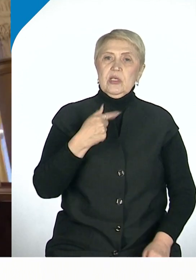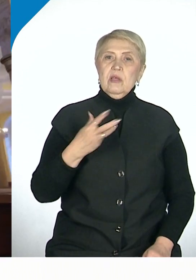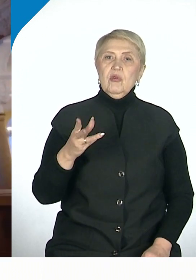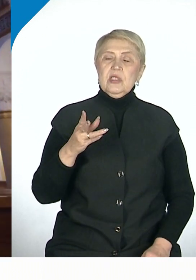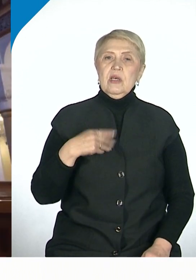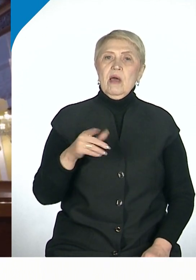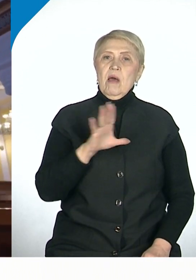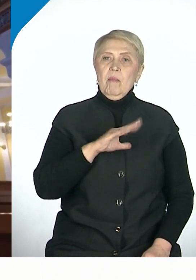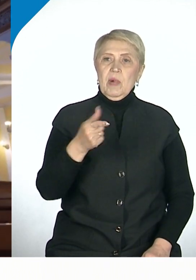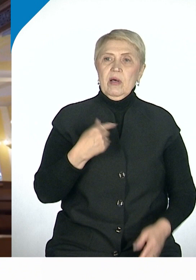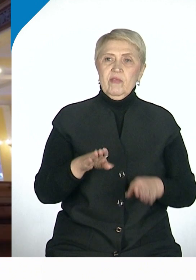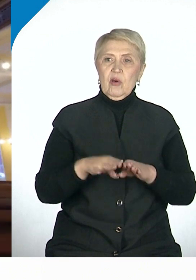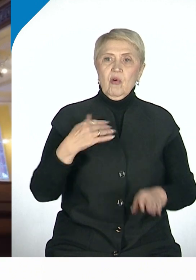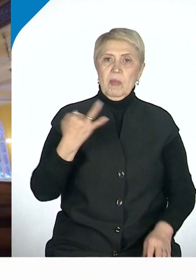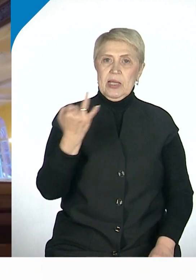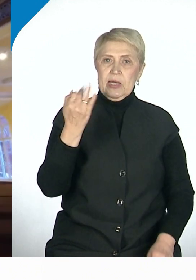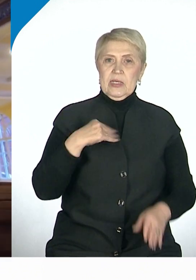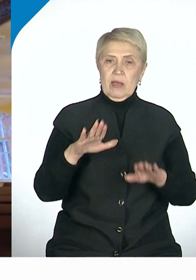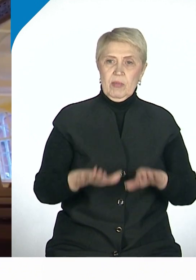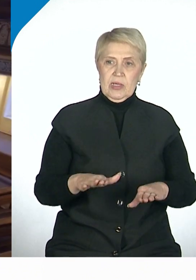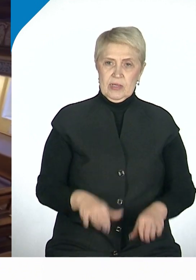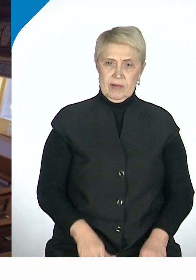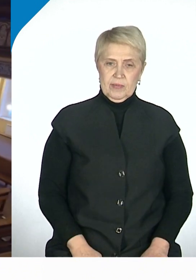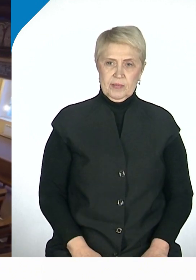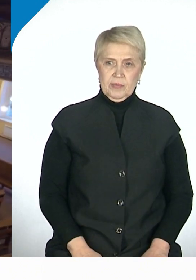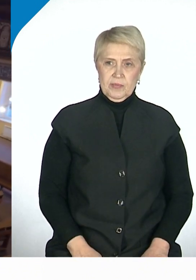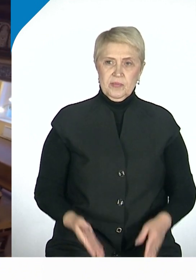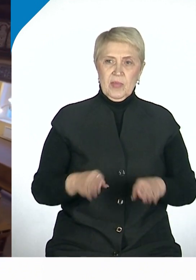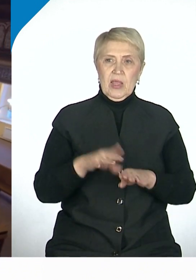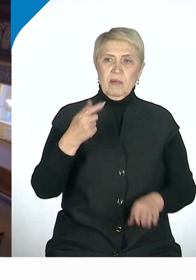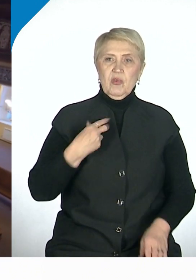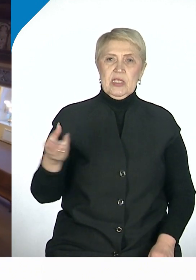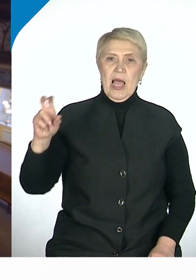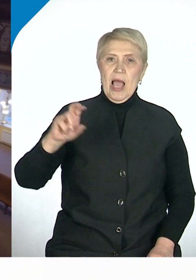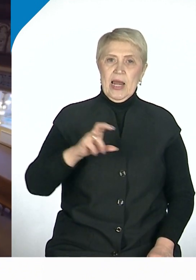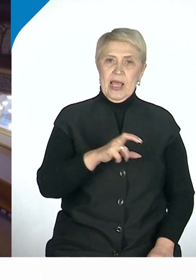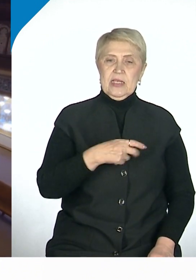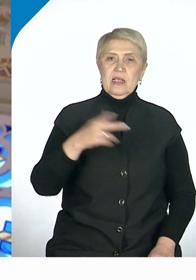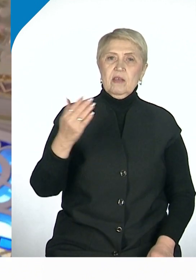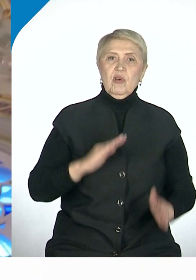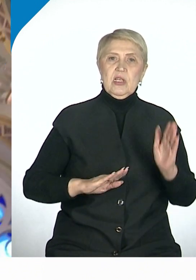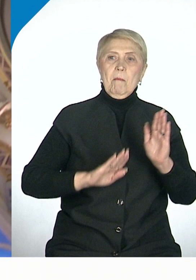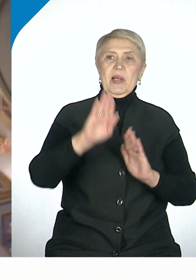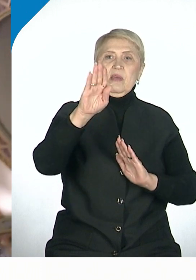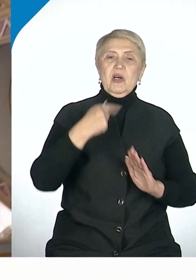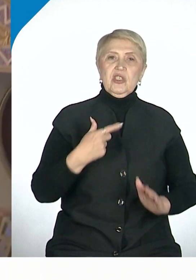в таком сакральном, таком интересном месте. По такой лесенке винтовой поднимаешься наверх в,